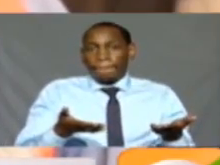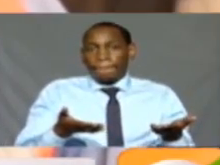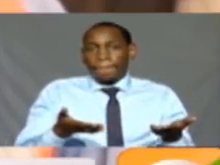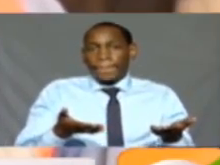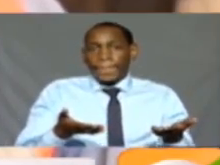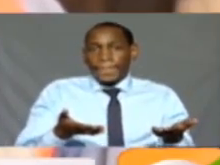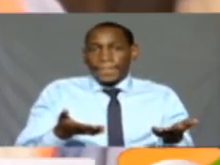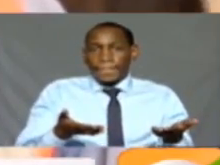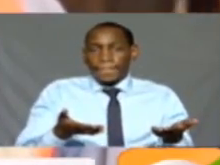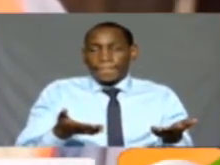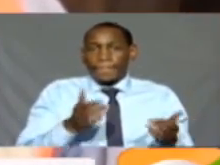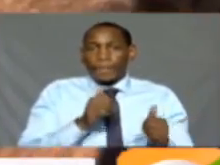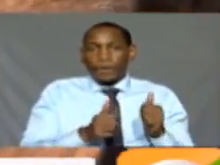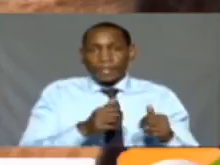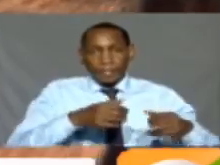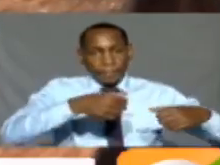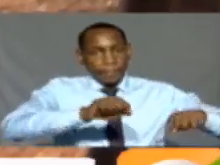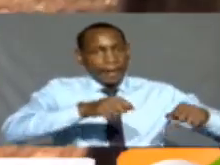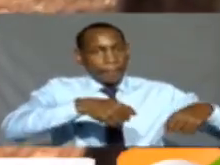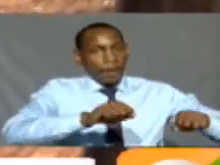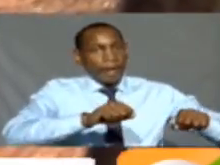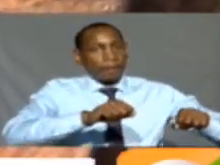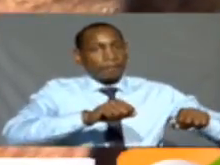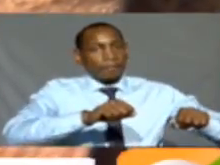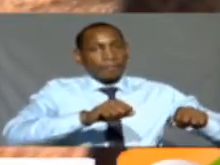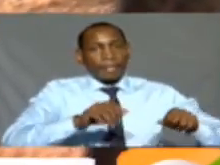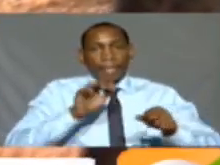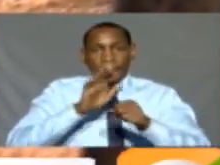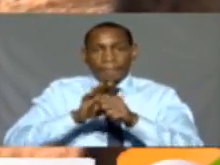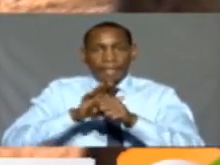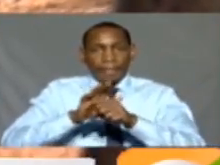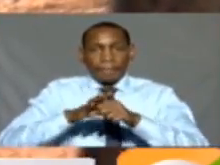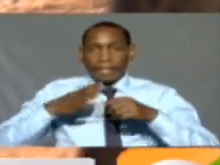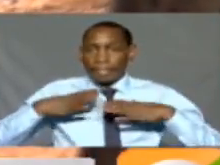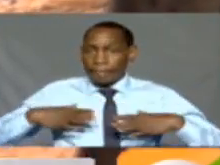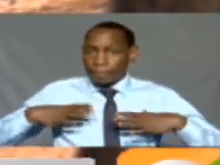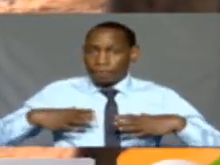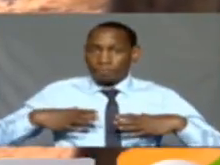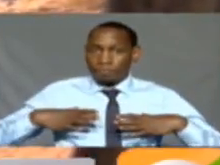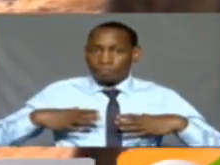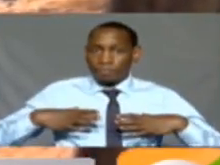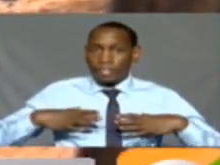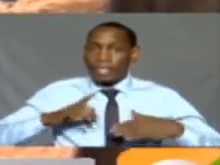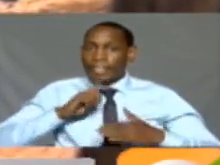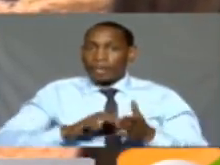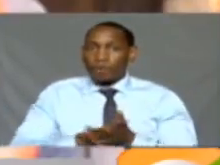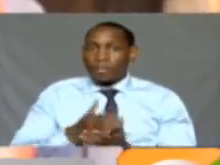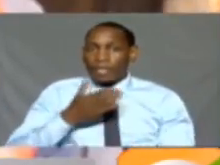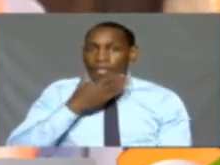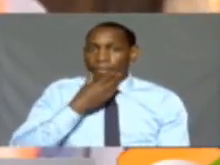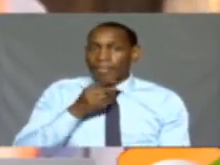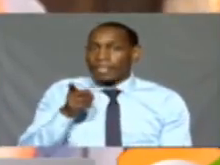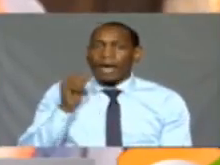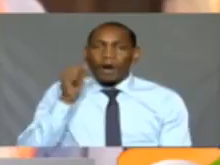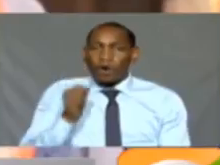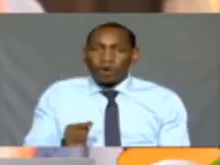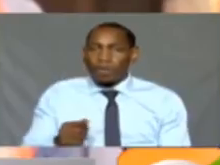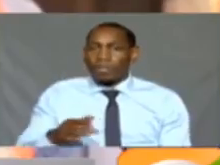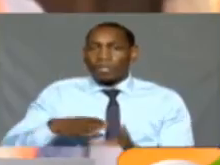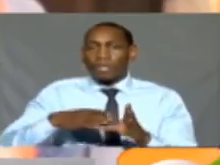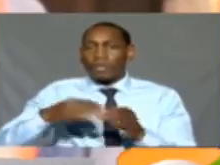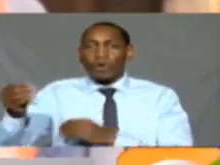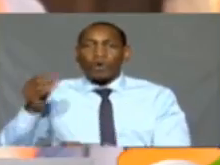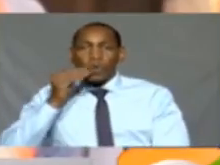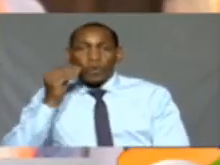ni potapota. Watu wengi wameanza kusema wewe mzee nakishakuwa mzee, wewe enda